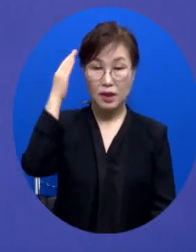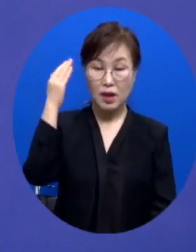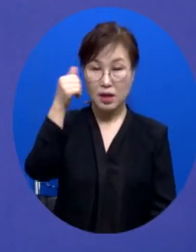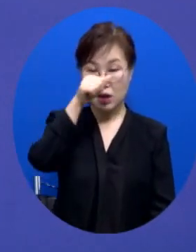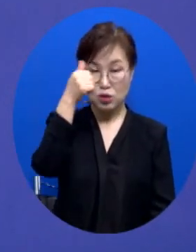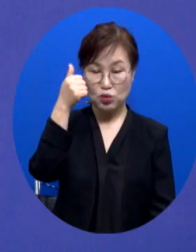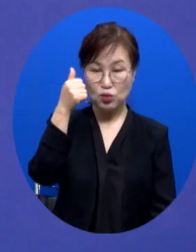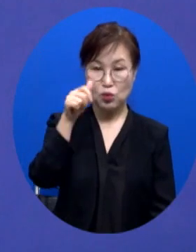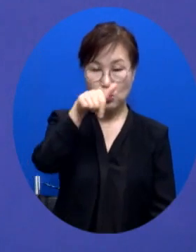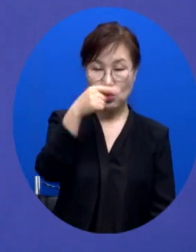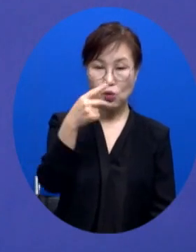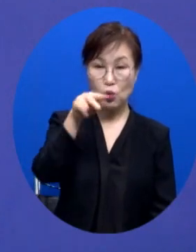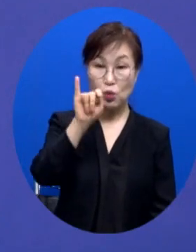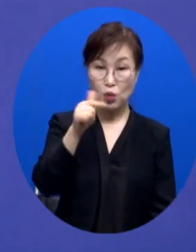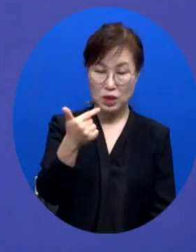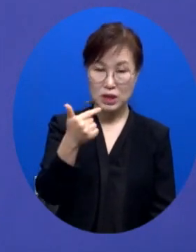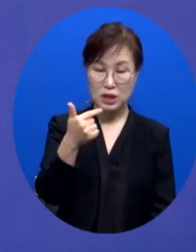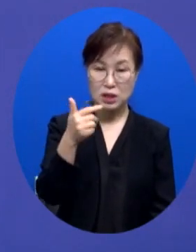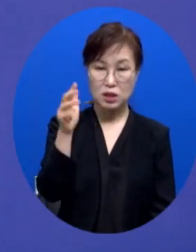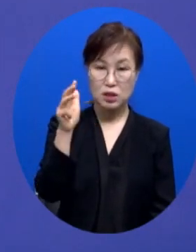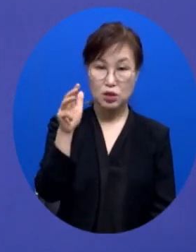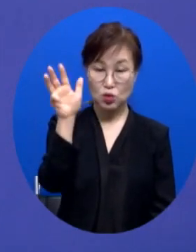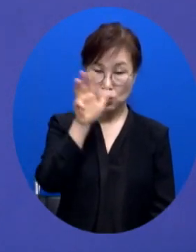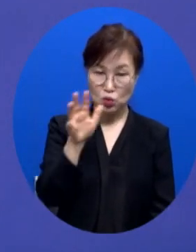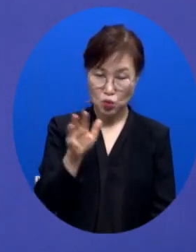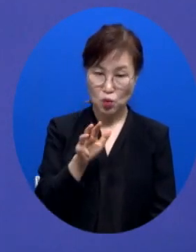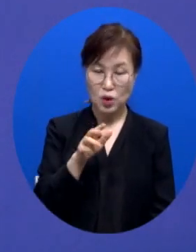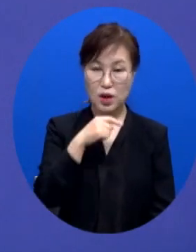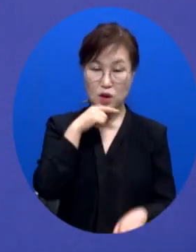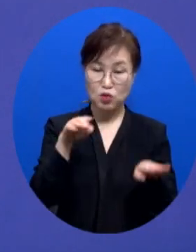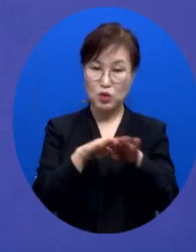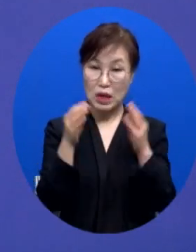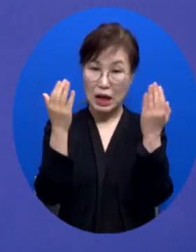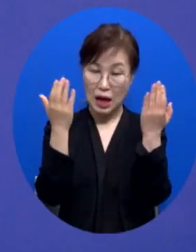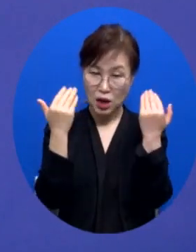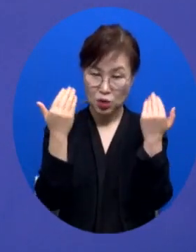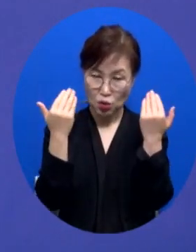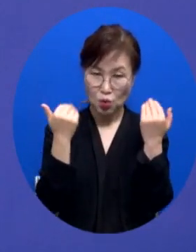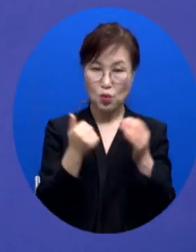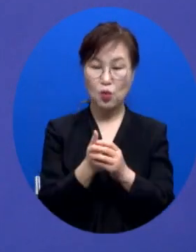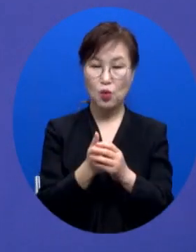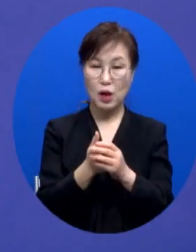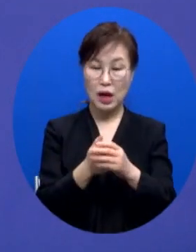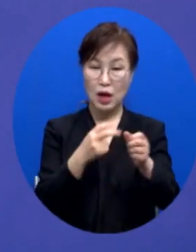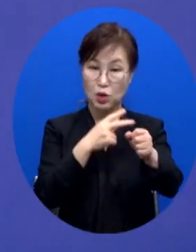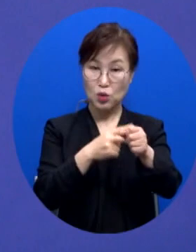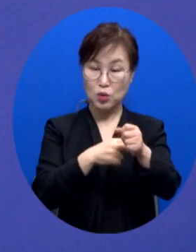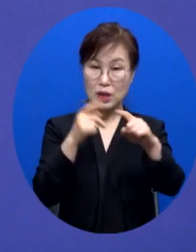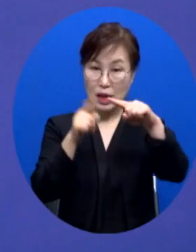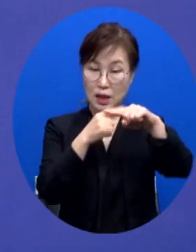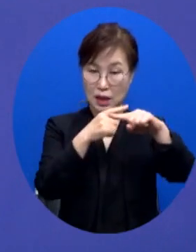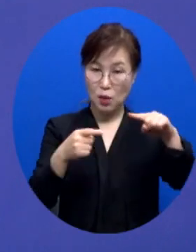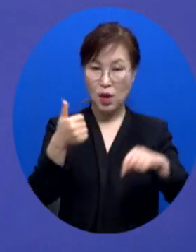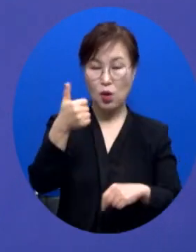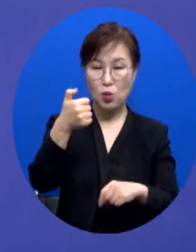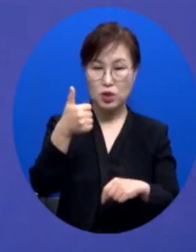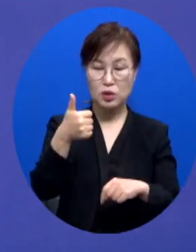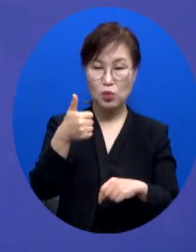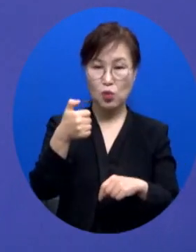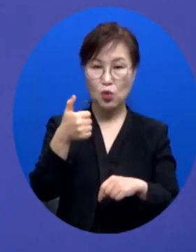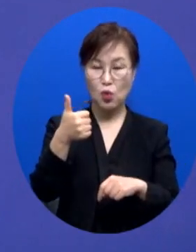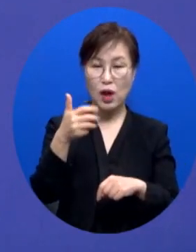대한예수교장로회 고신총회 전국주일학교연합회가 제47회 전국교사대회와 제55회